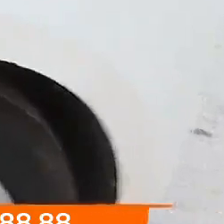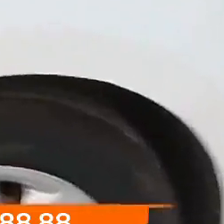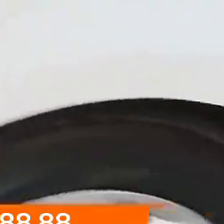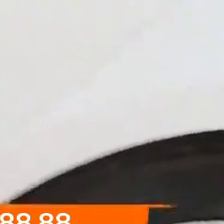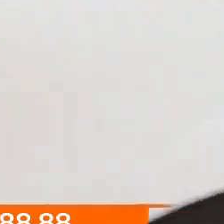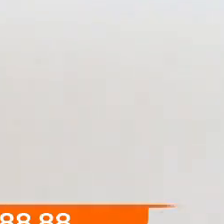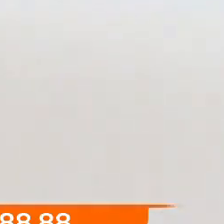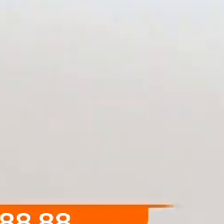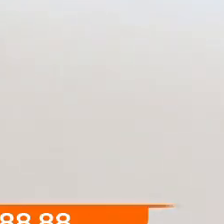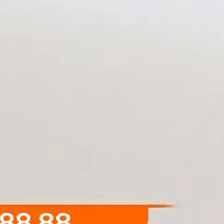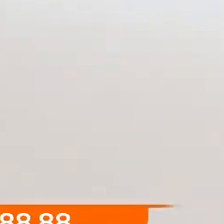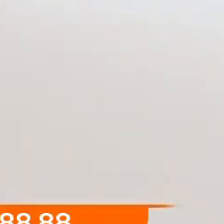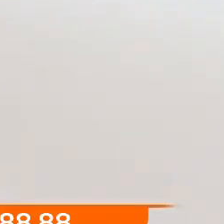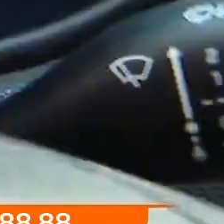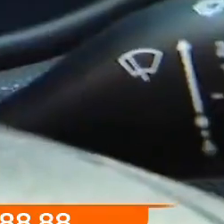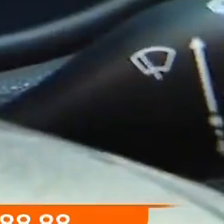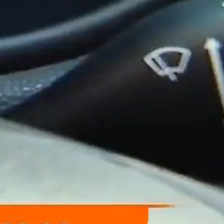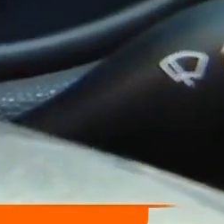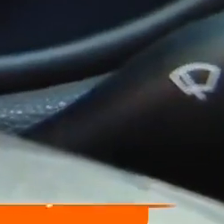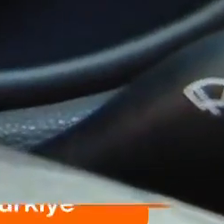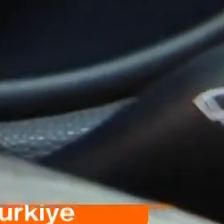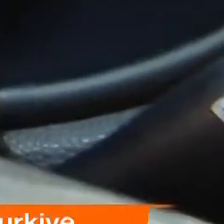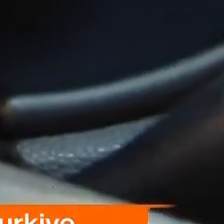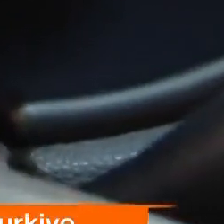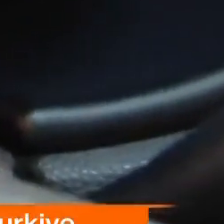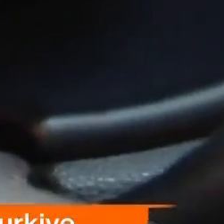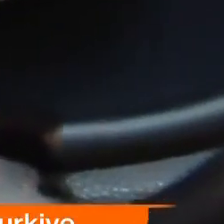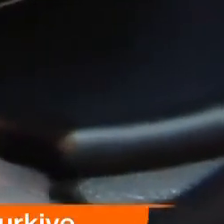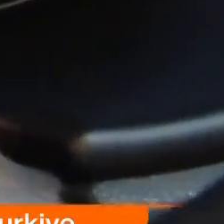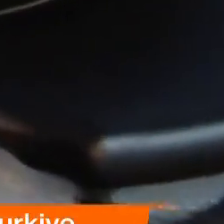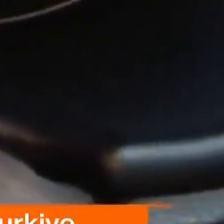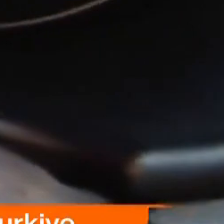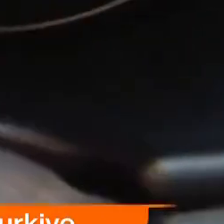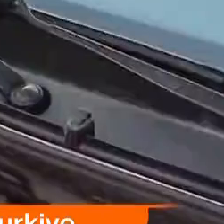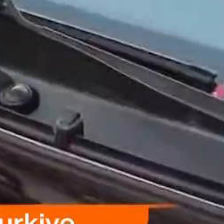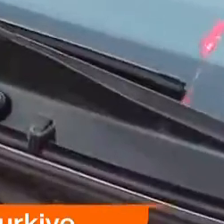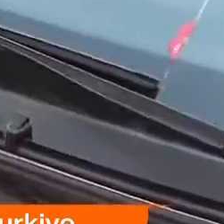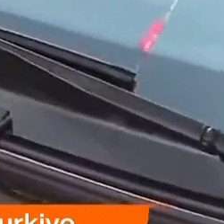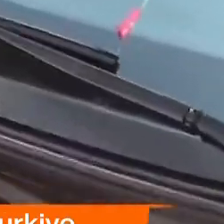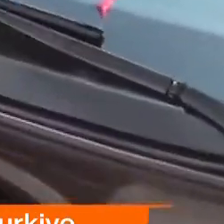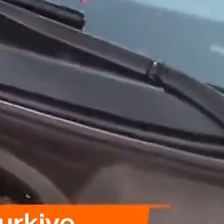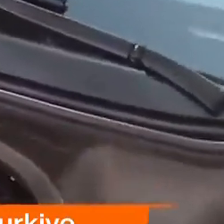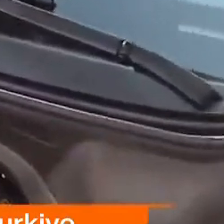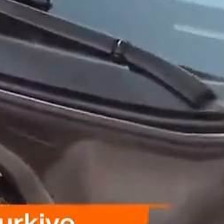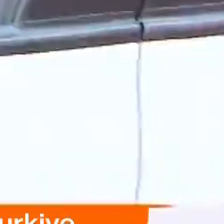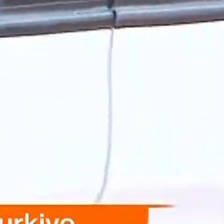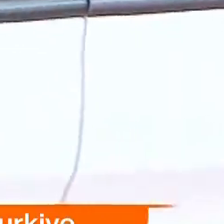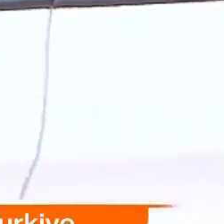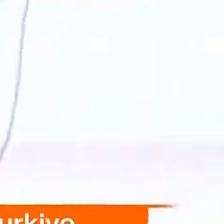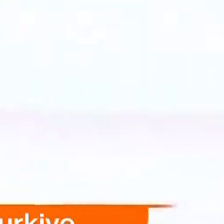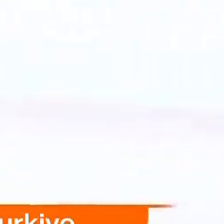Evet. 52 bin dediği aldı, 211 bin de çıktı. Mahkemeye gitti, suçlu kendi oldu. Birazdan